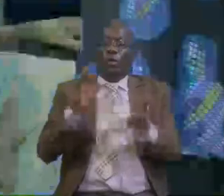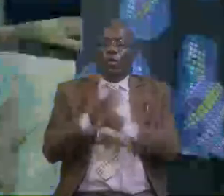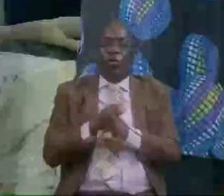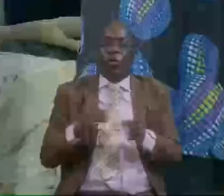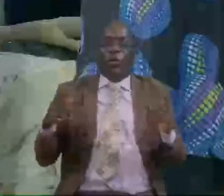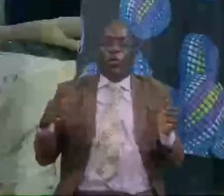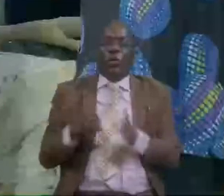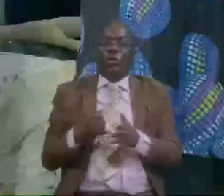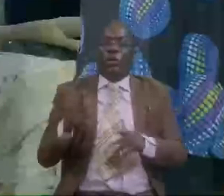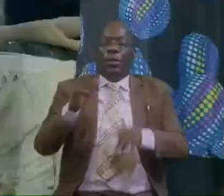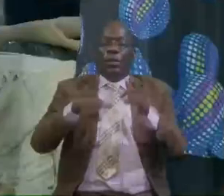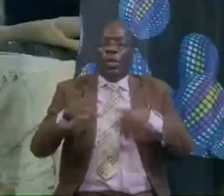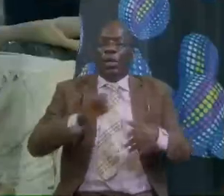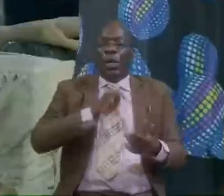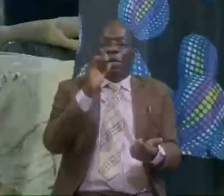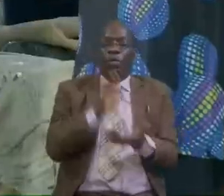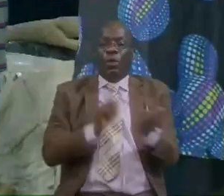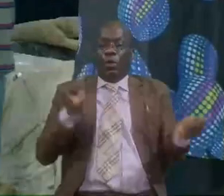Je crois,